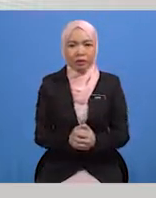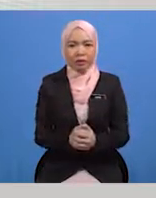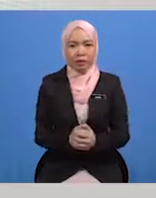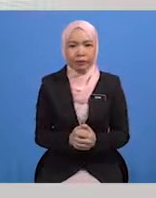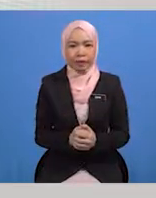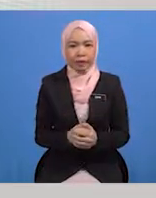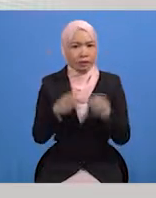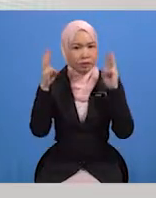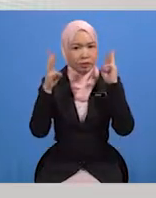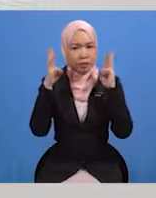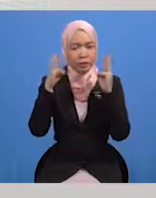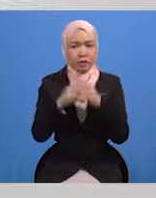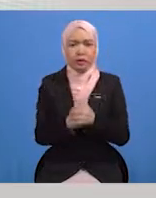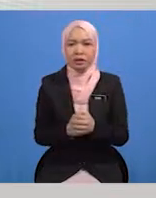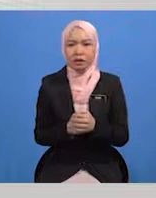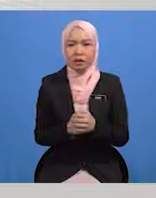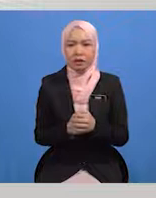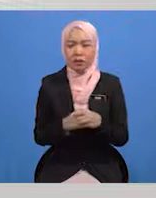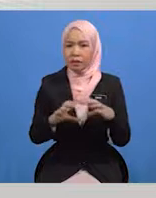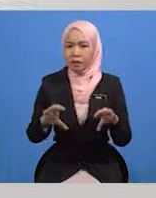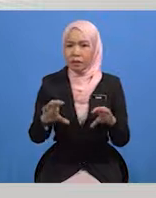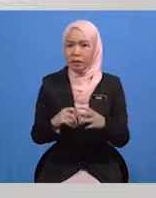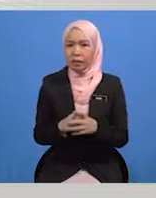yang cepat berputus asa.